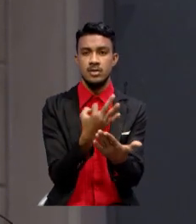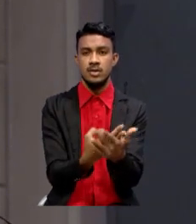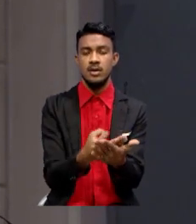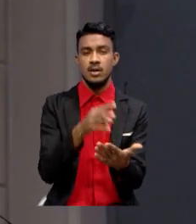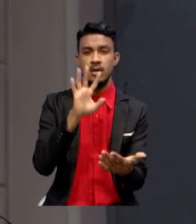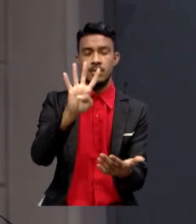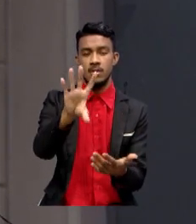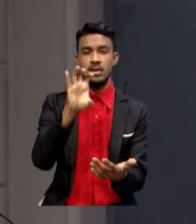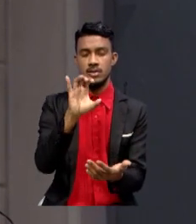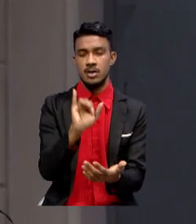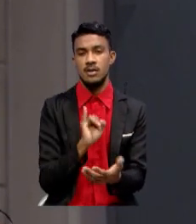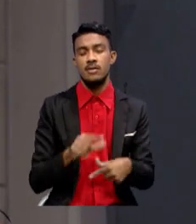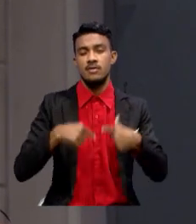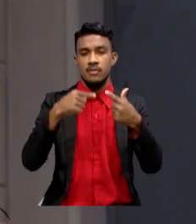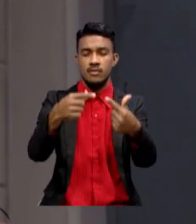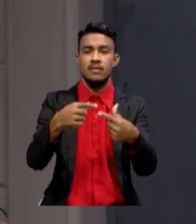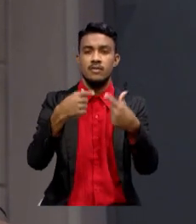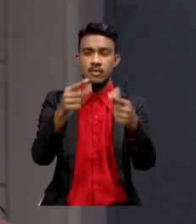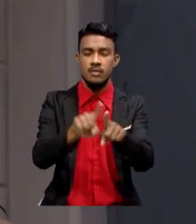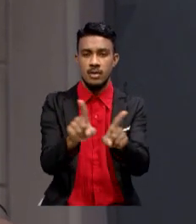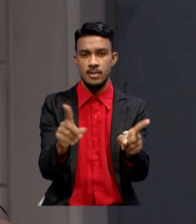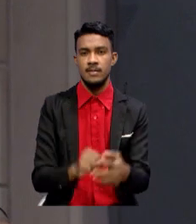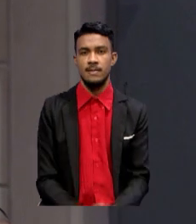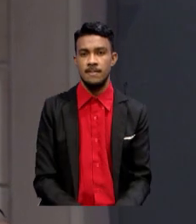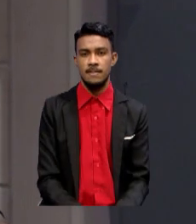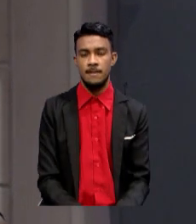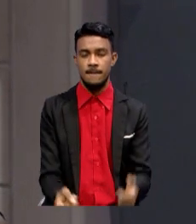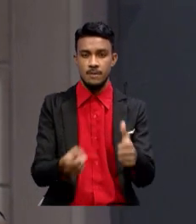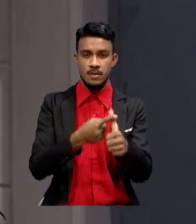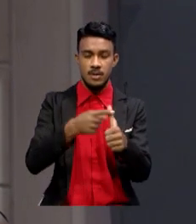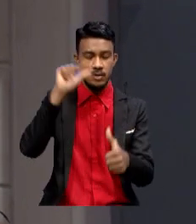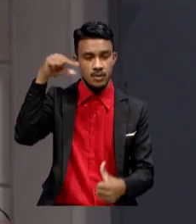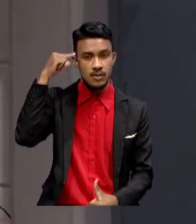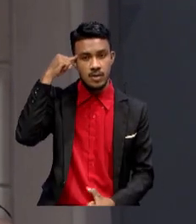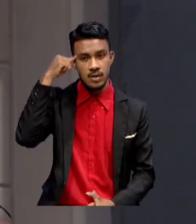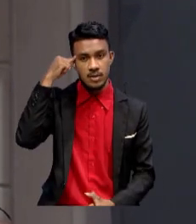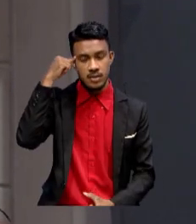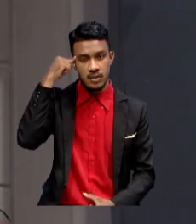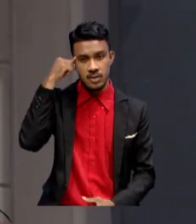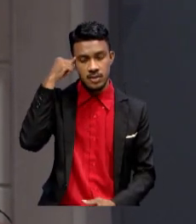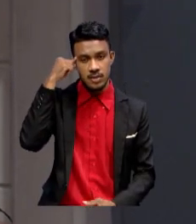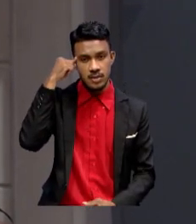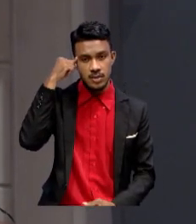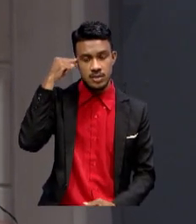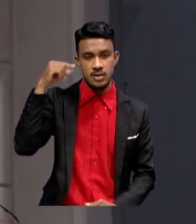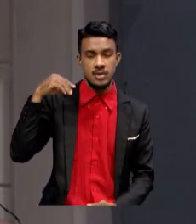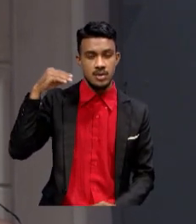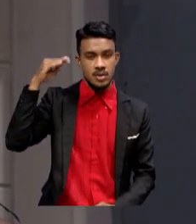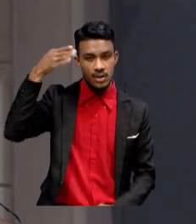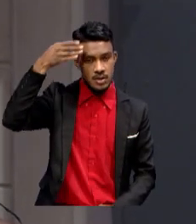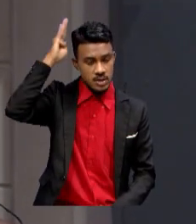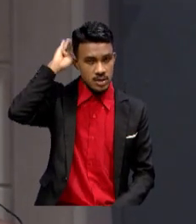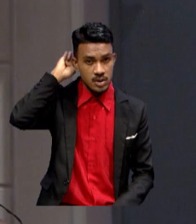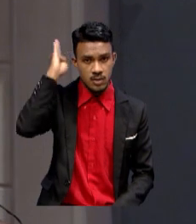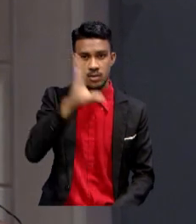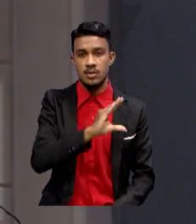ron ini mah tamat nato be primer gubernur be se senior be membuat sana nanti tempo ini